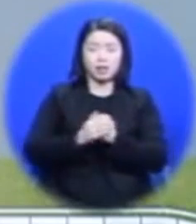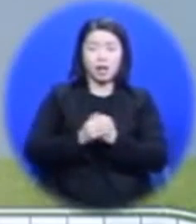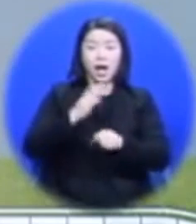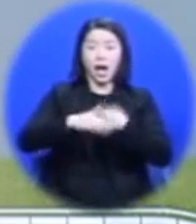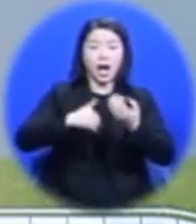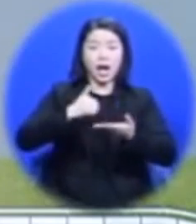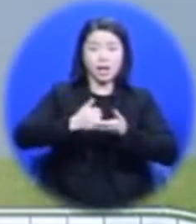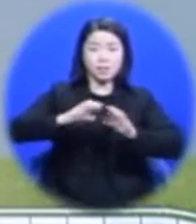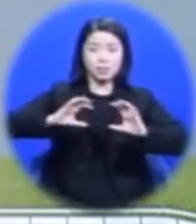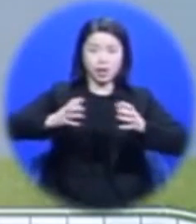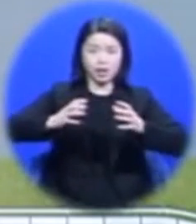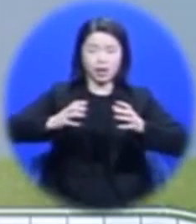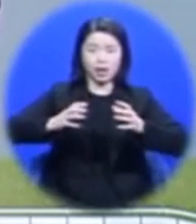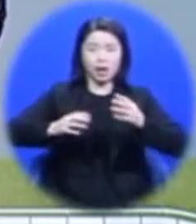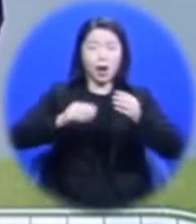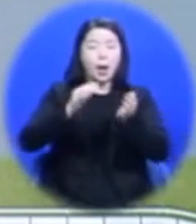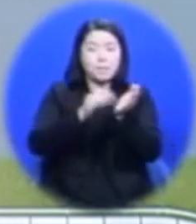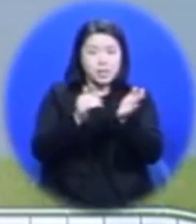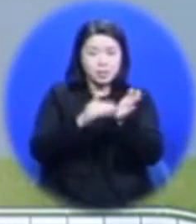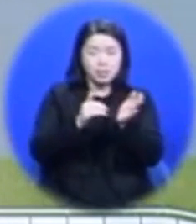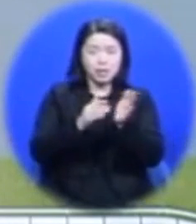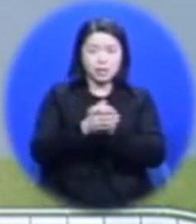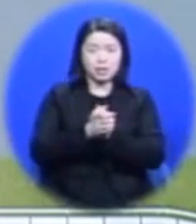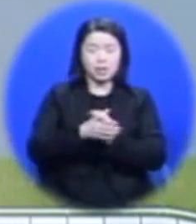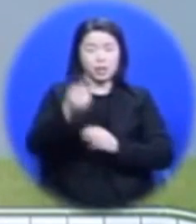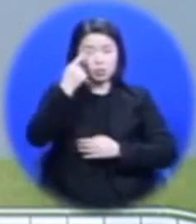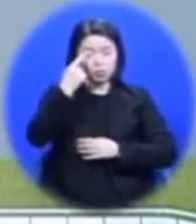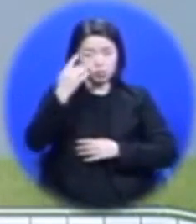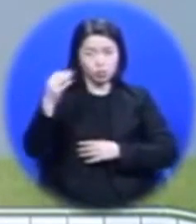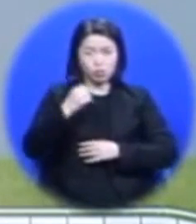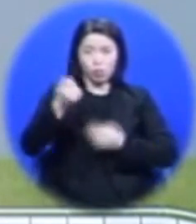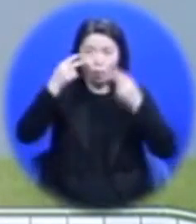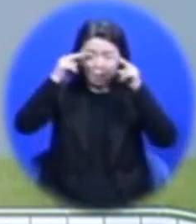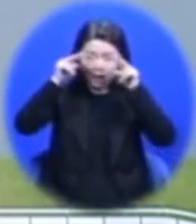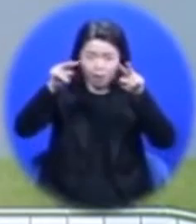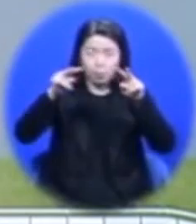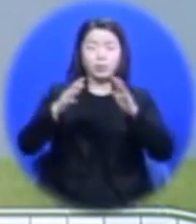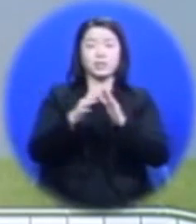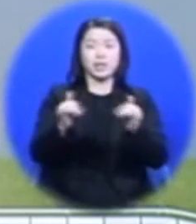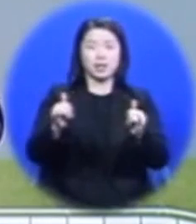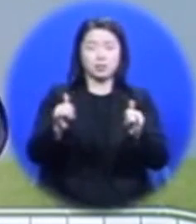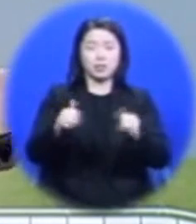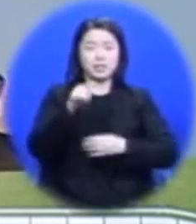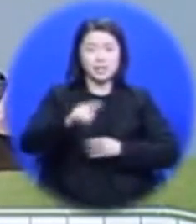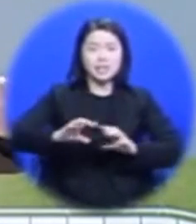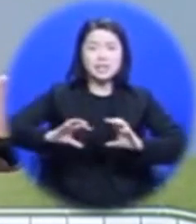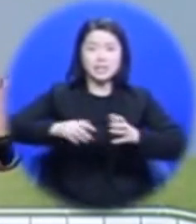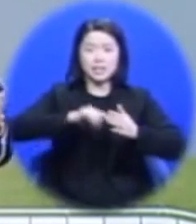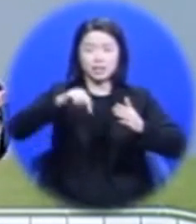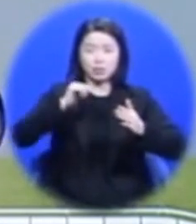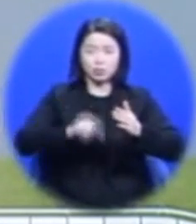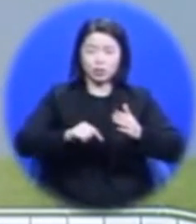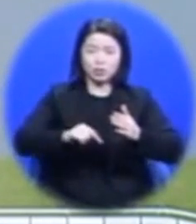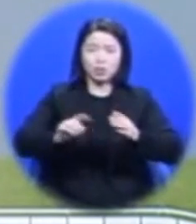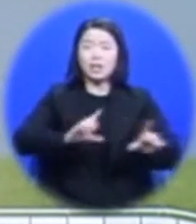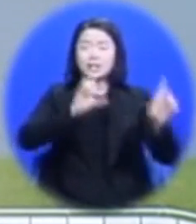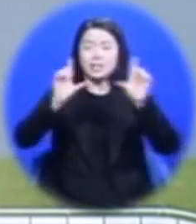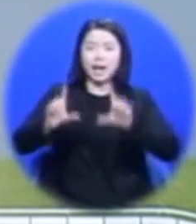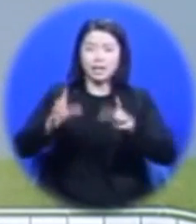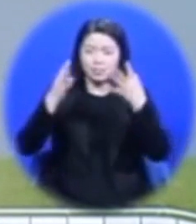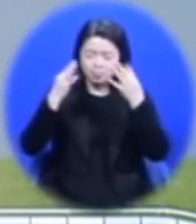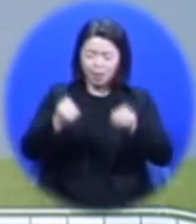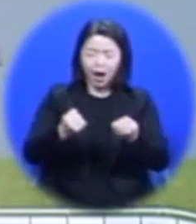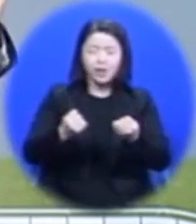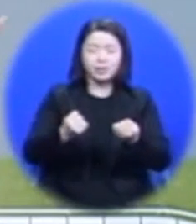하나님의 나라의 비밀을 눈으로 바라본 사람은 이 세상에서 사는 동안에 겪는 수많은